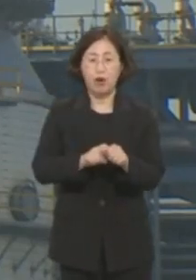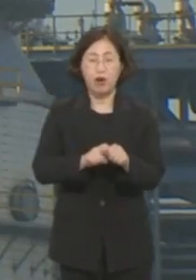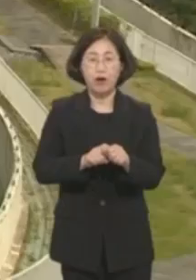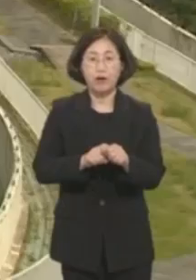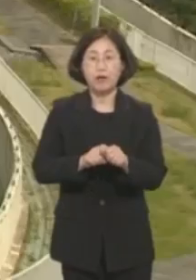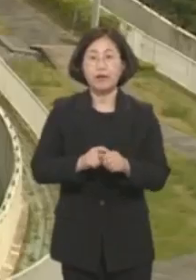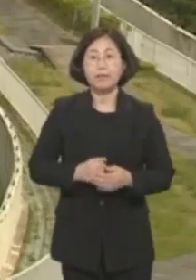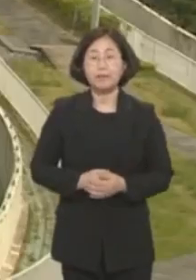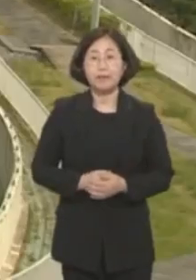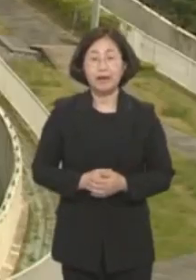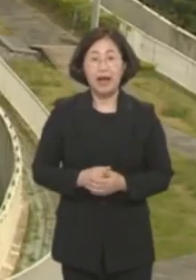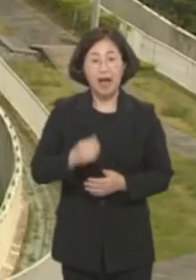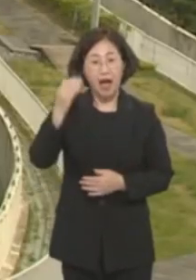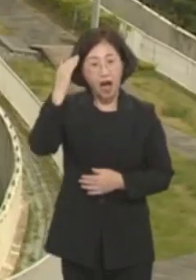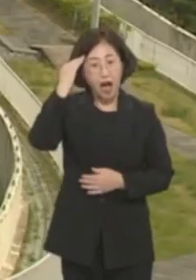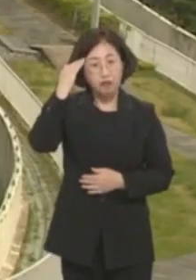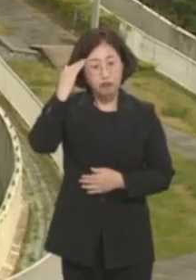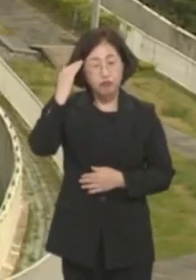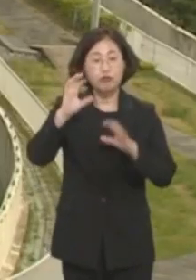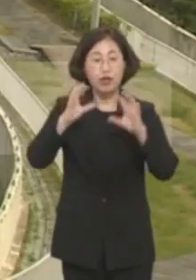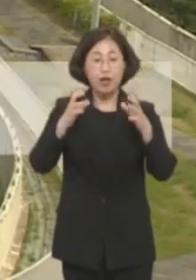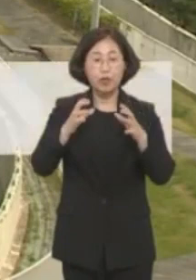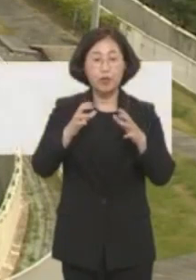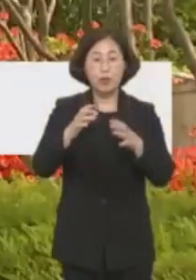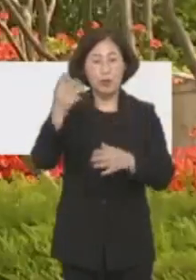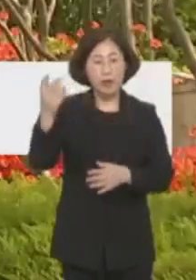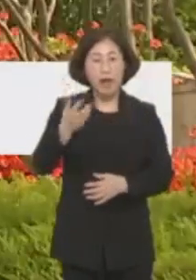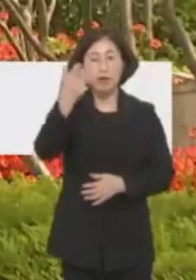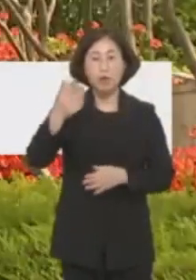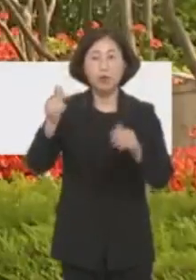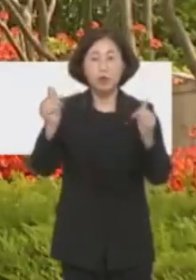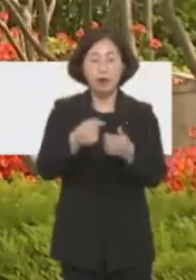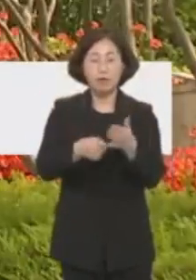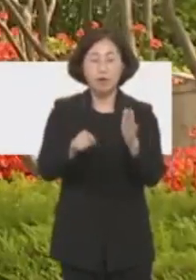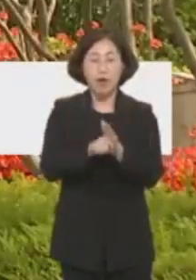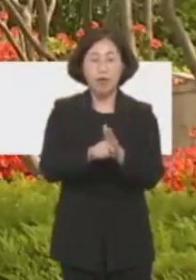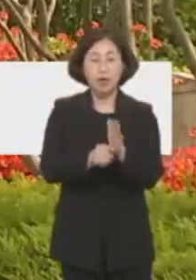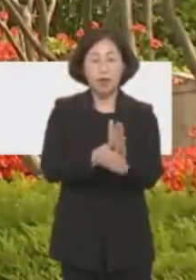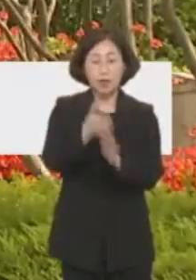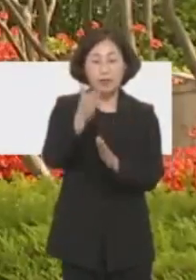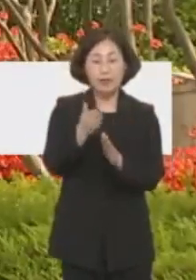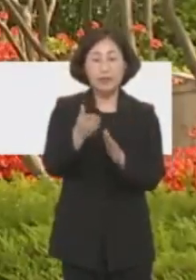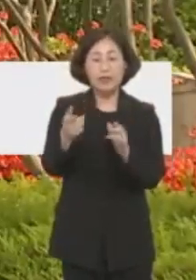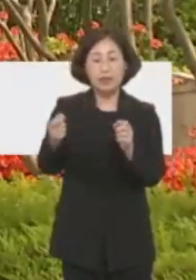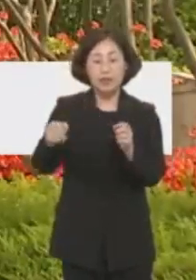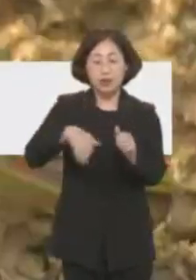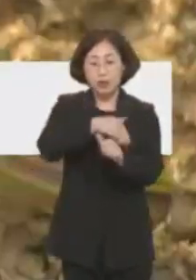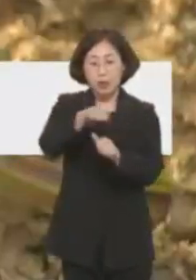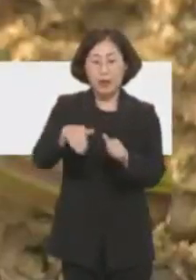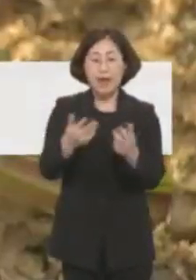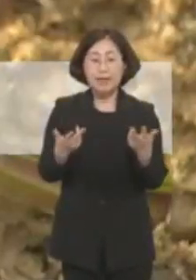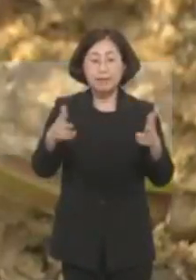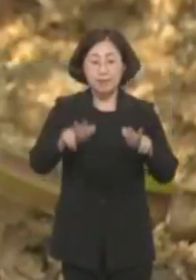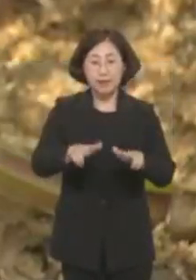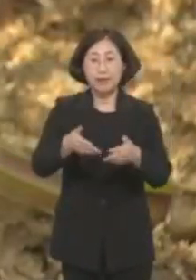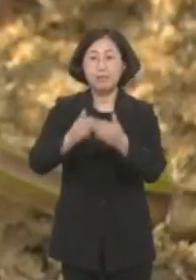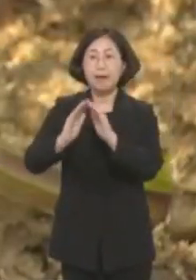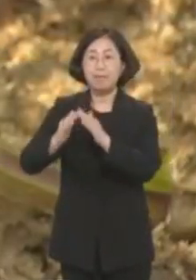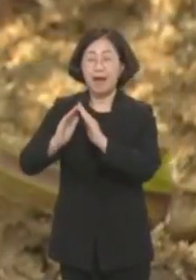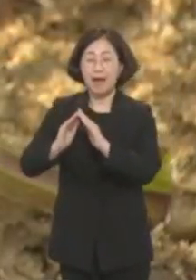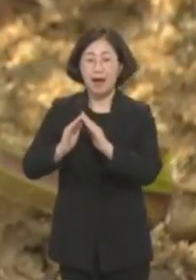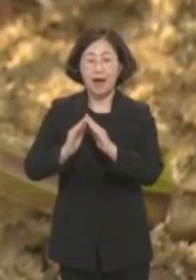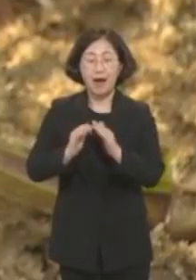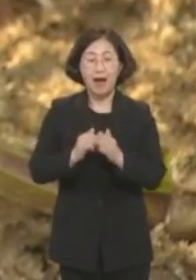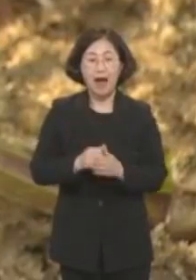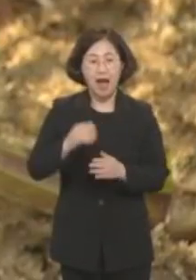화두입니다. 우리나라도 탄소 저감을 위해 도시나 공업지대 주변에 집중적으로 정원을 조성하고 있습니다.